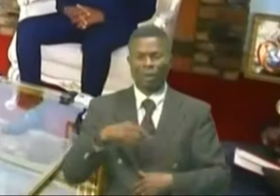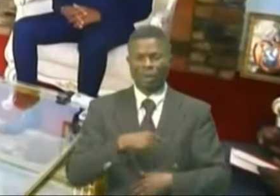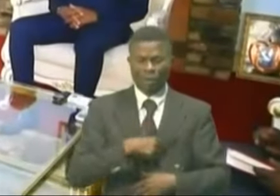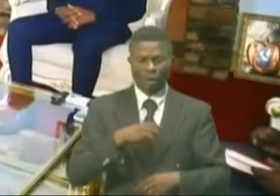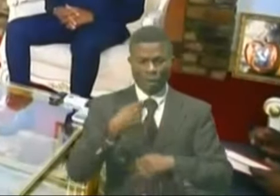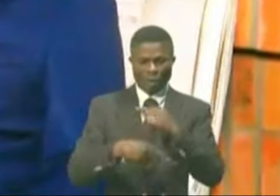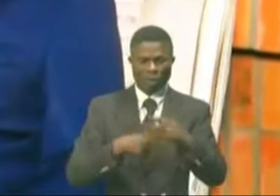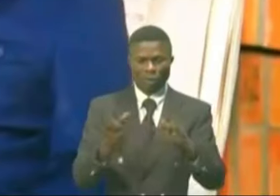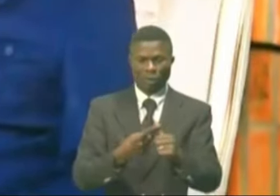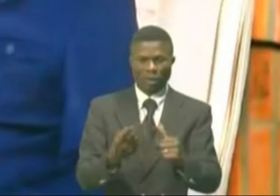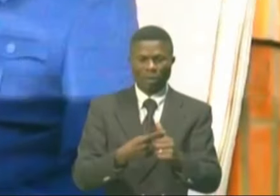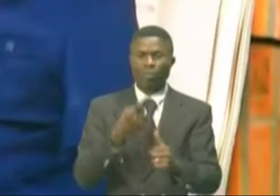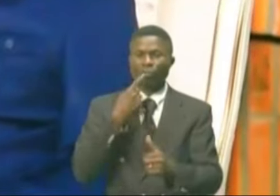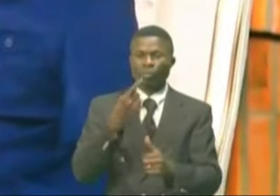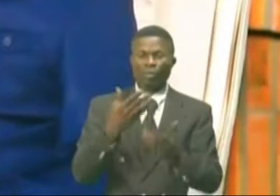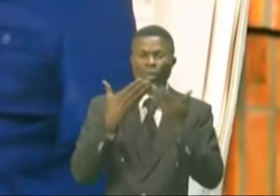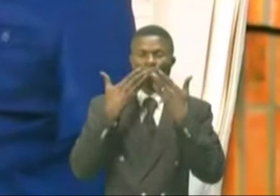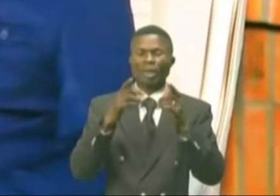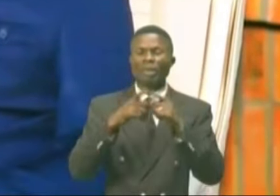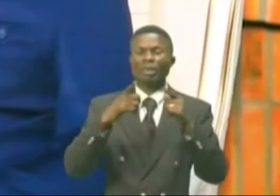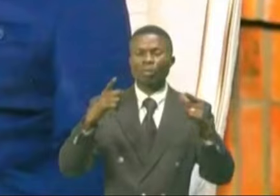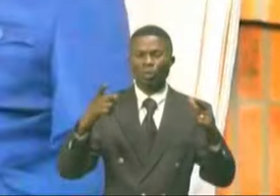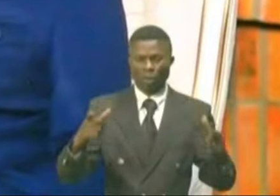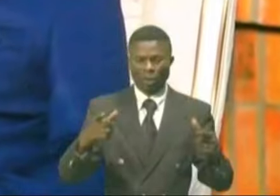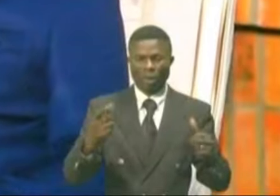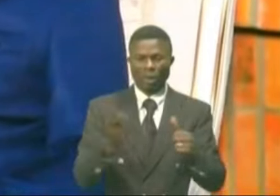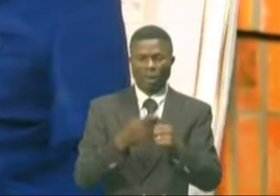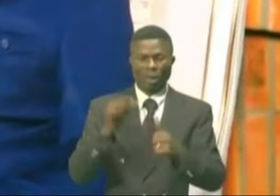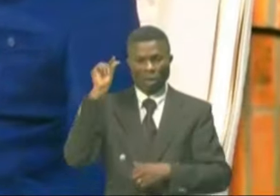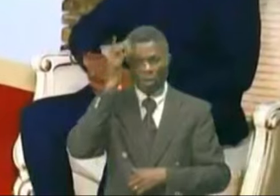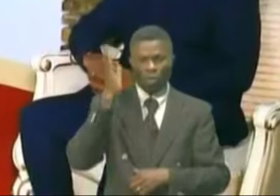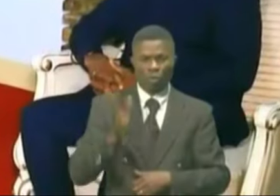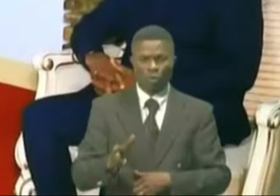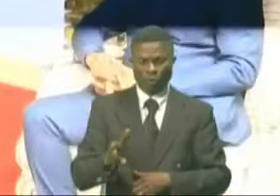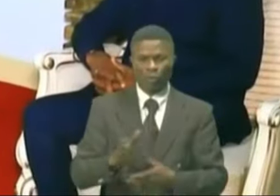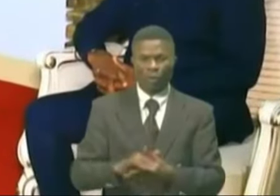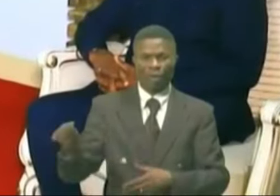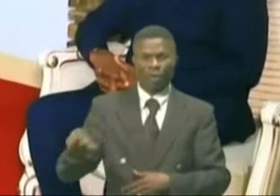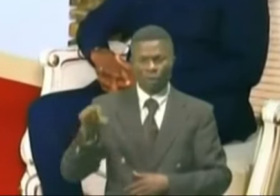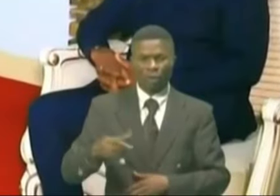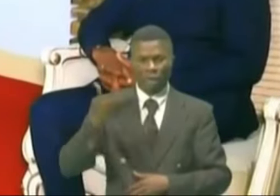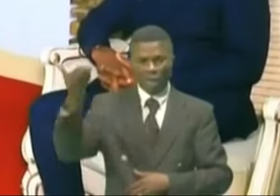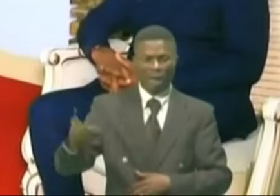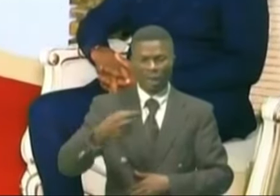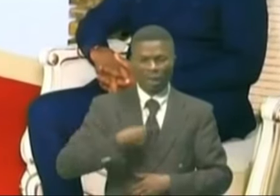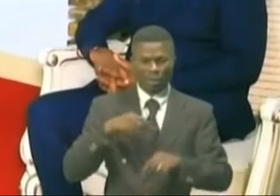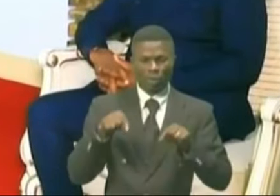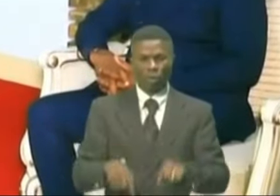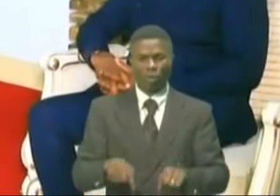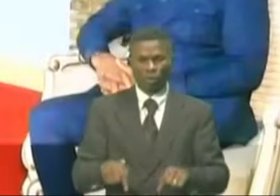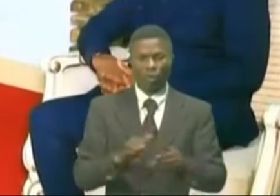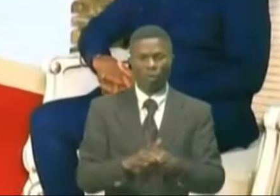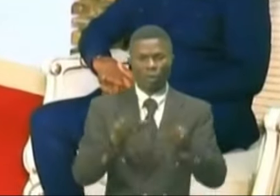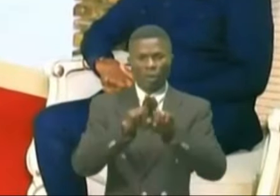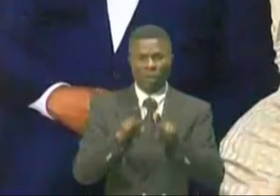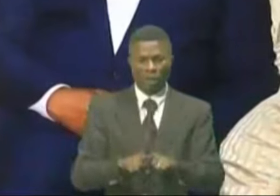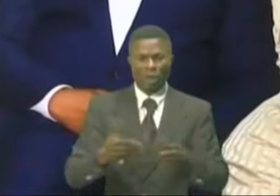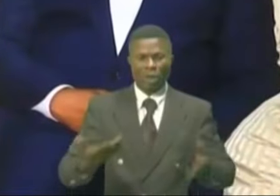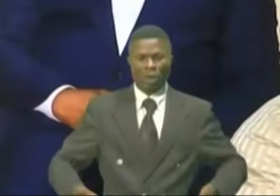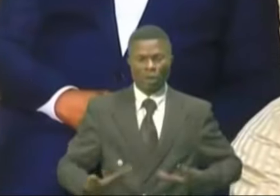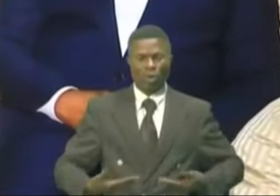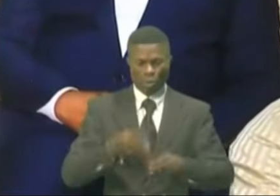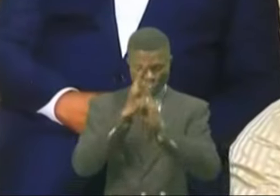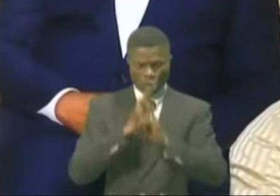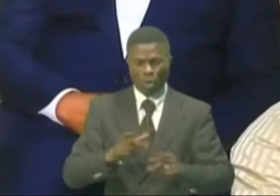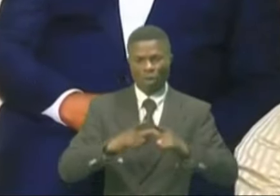par dire un grand merci au gouverneur qui nous reçoit aujourd'hui. Et nous sommes très honorés.